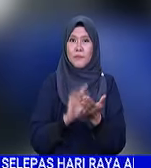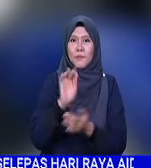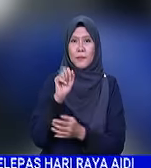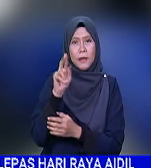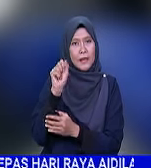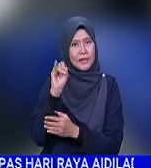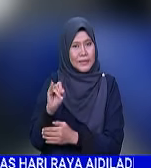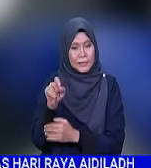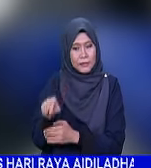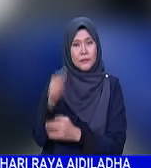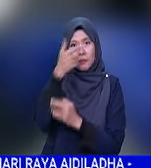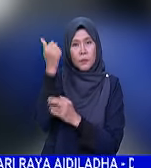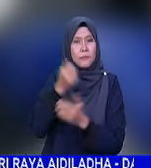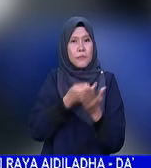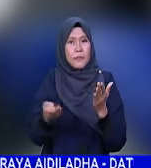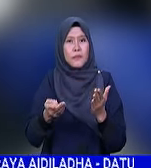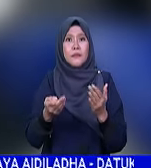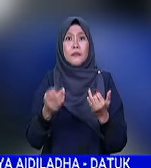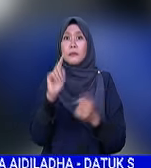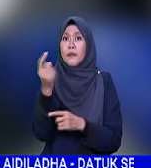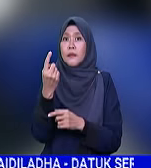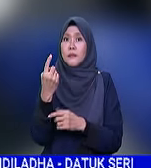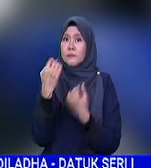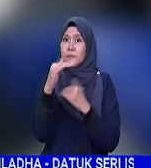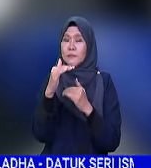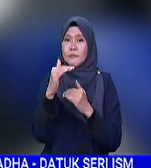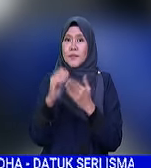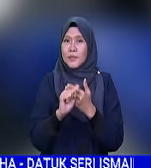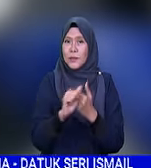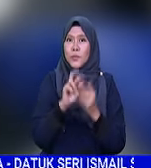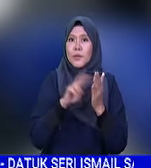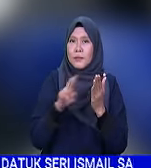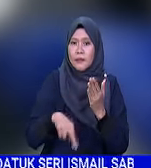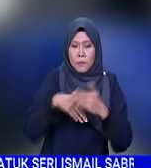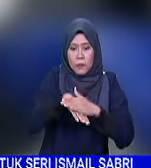berkenaan kerana gagal memastikan hanya pelanggan berstatus risiko rendah